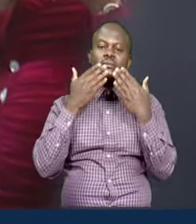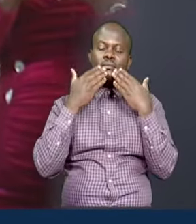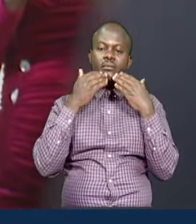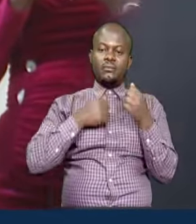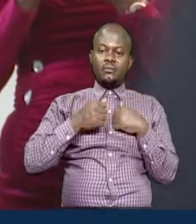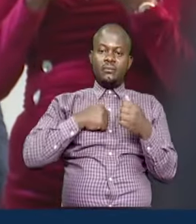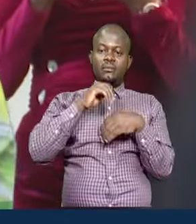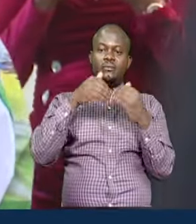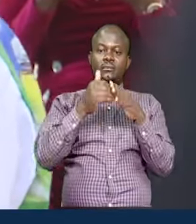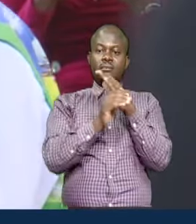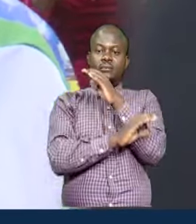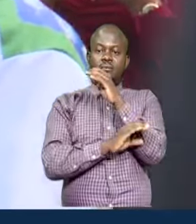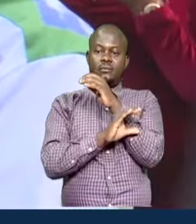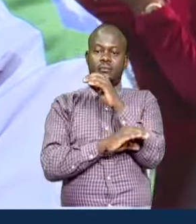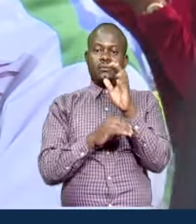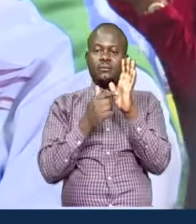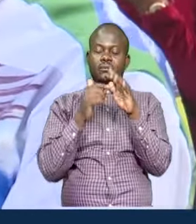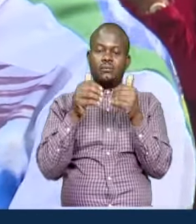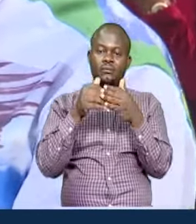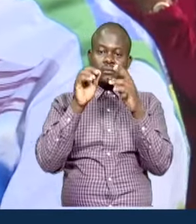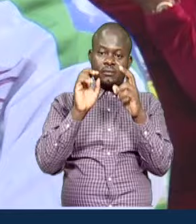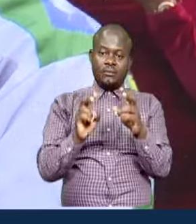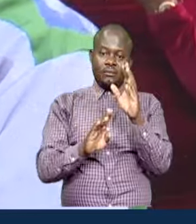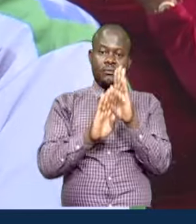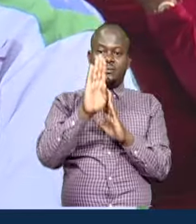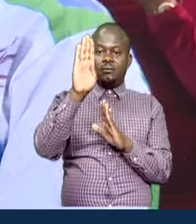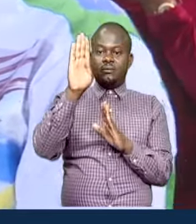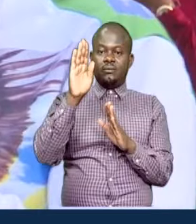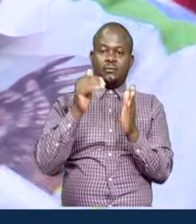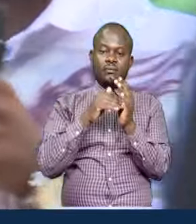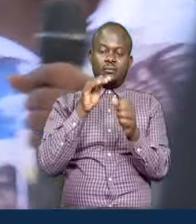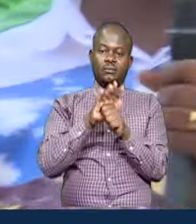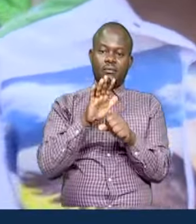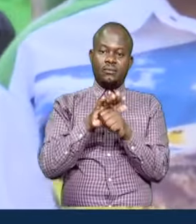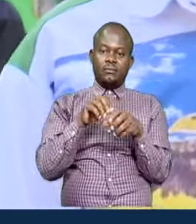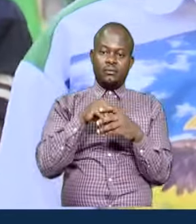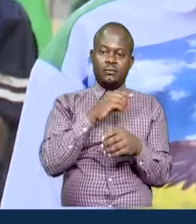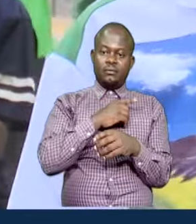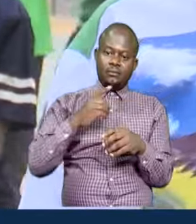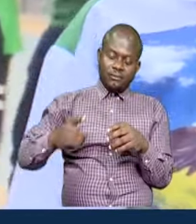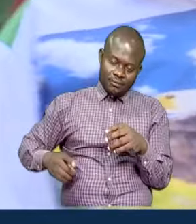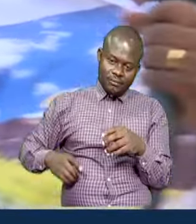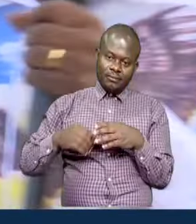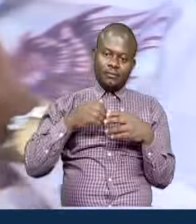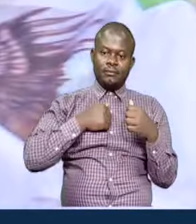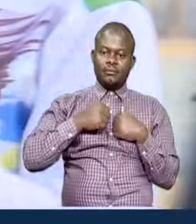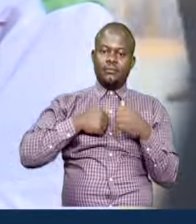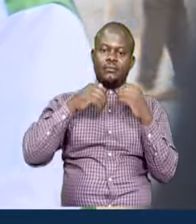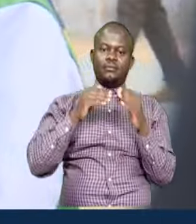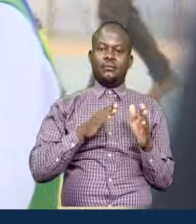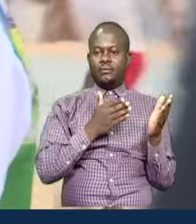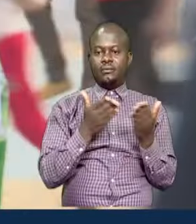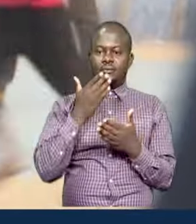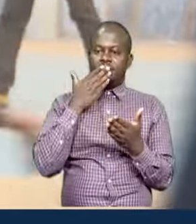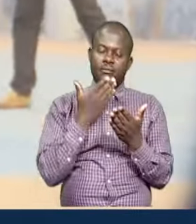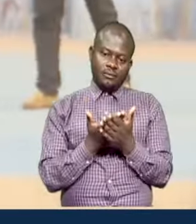mu gihugu bagaragaje yuko bateye imbere cyane cyane muri demokarasi. Abanyarwanda batwakiriye